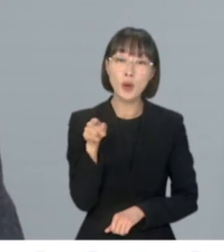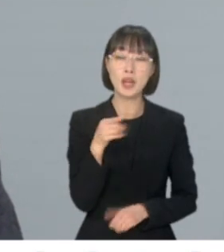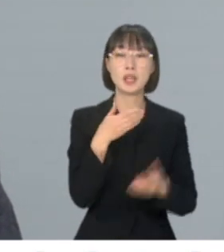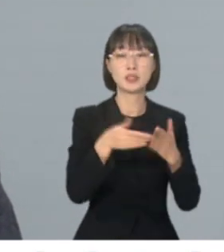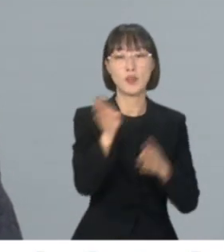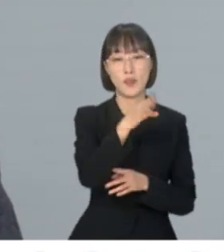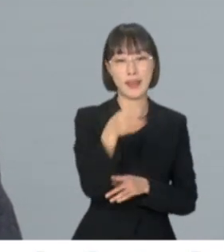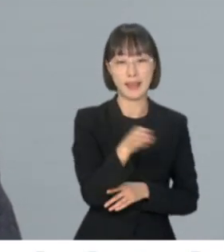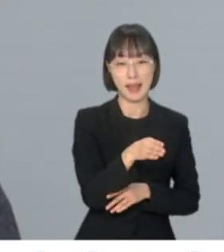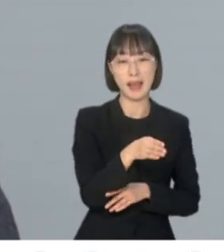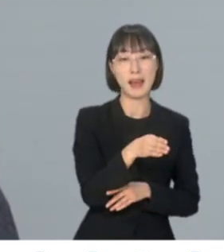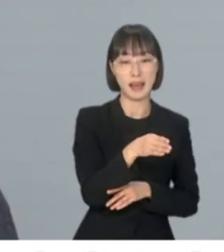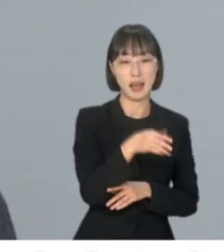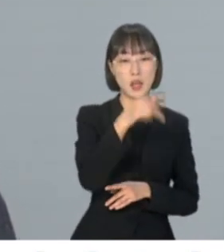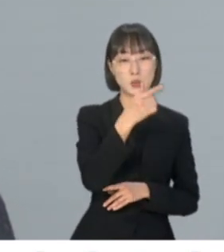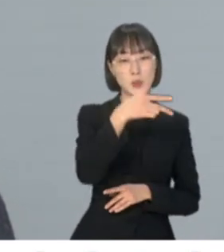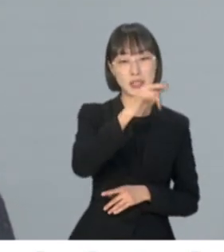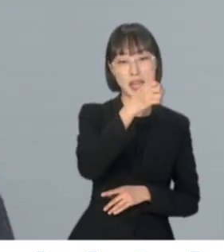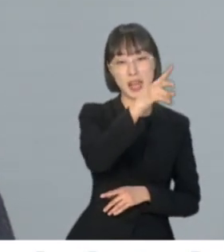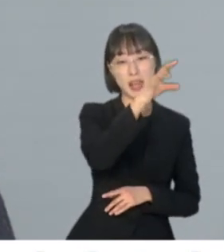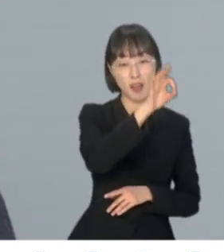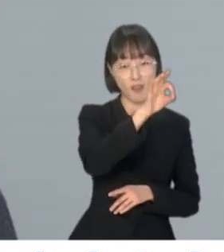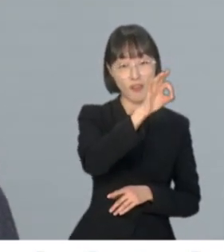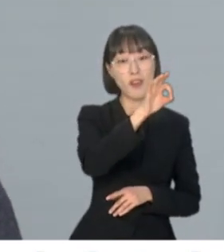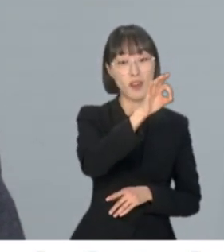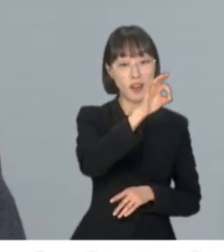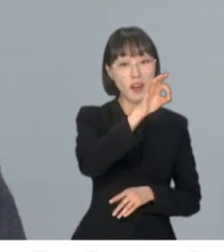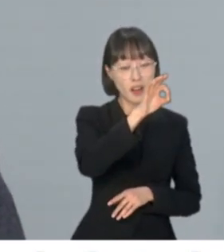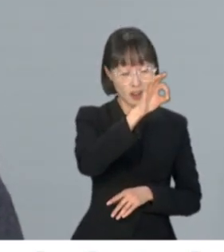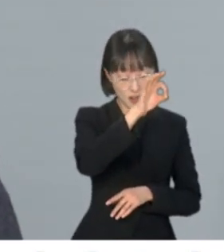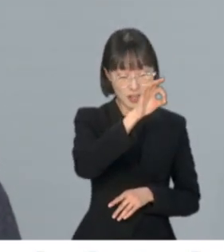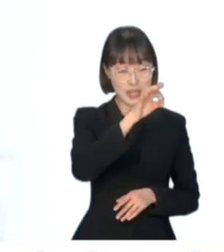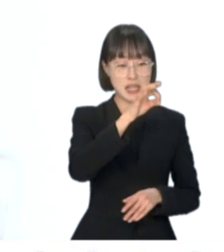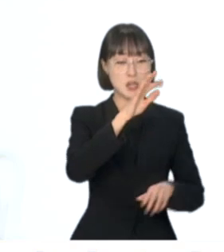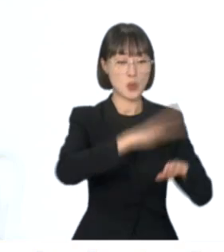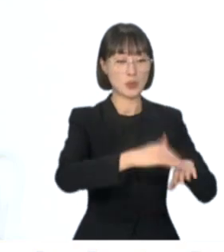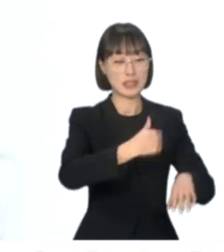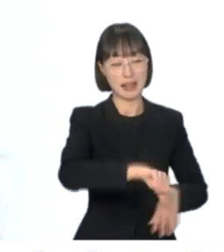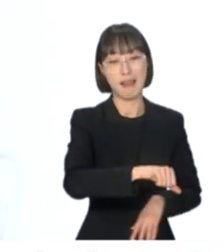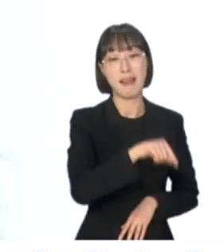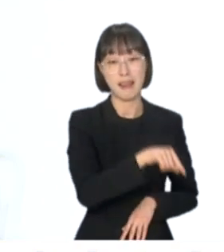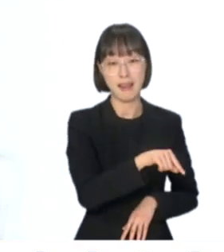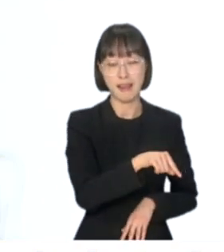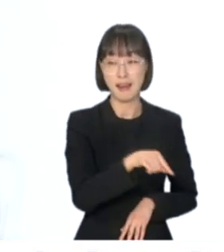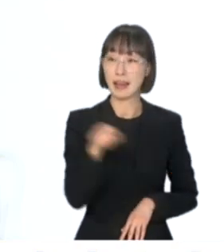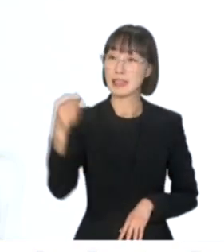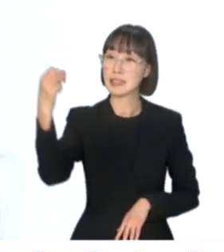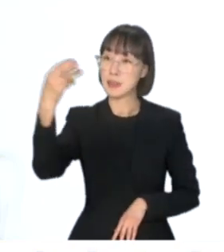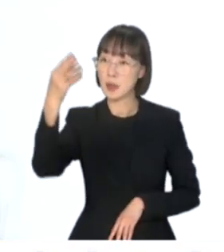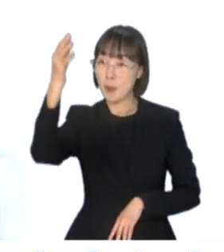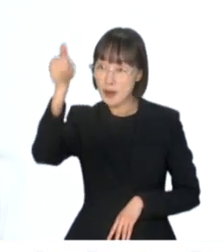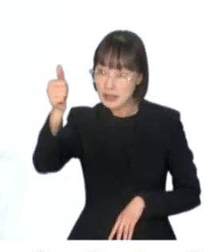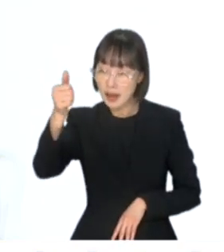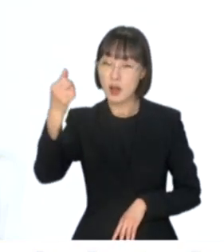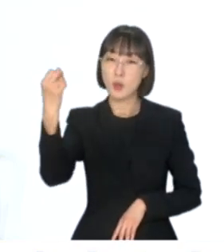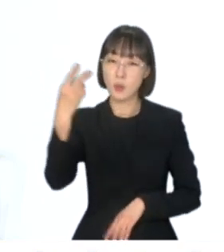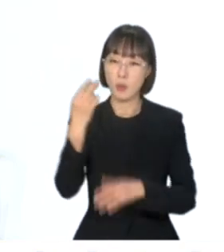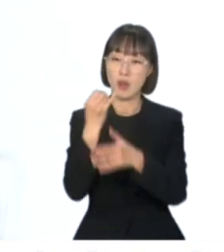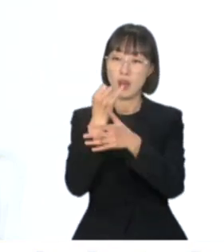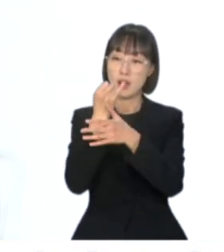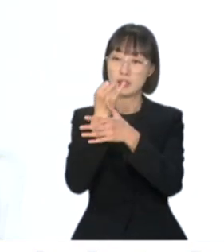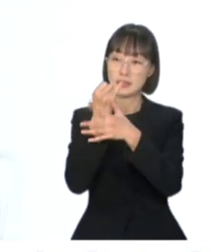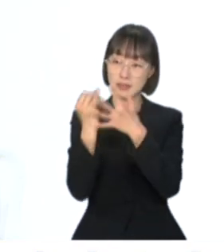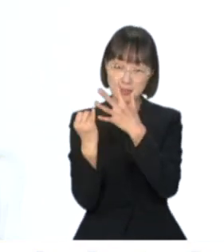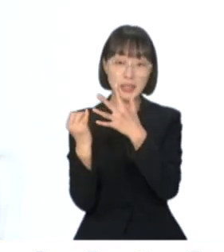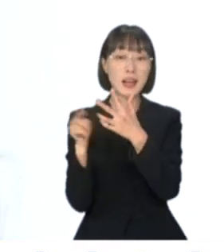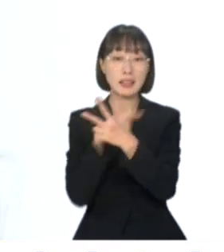손재영 선생의 장손 손원경 씨가 이재용 삼성전자 회장 등 이건희 회장의 3남매를 상대로 소유권